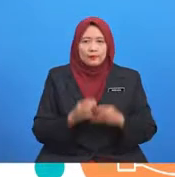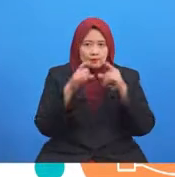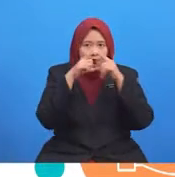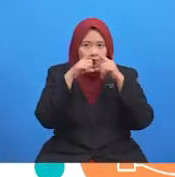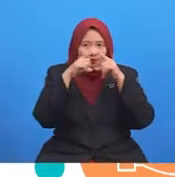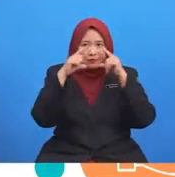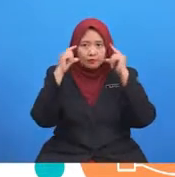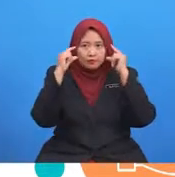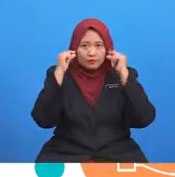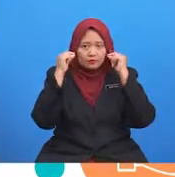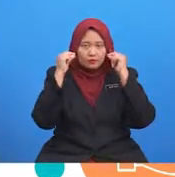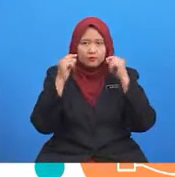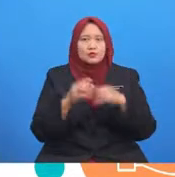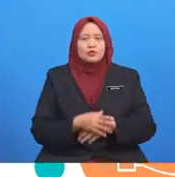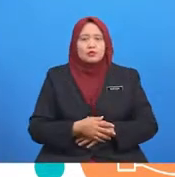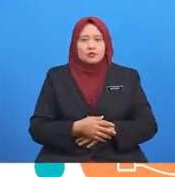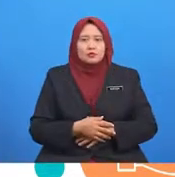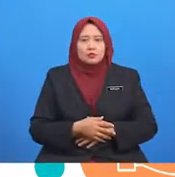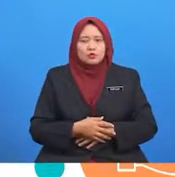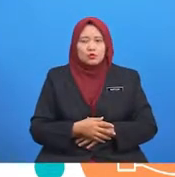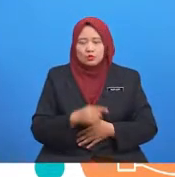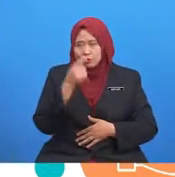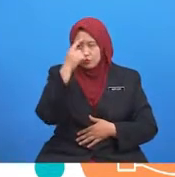muka petugas kesihatan.